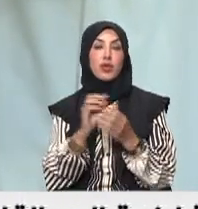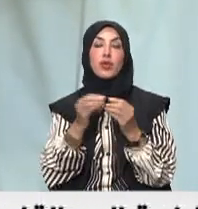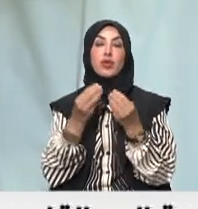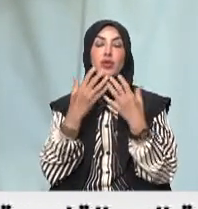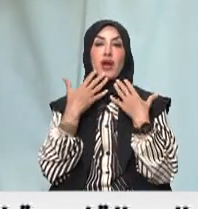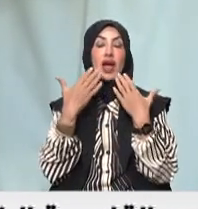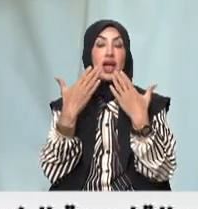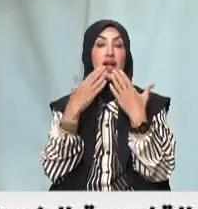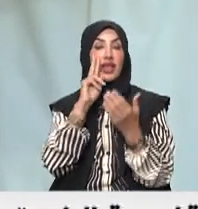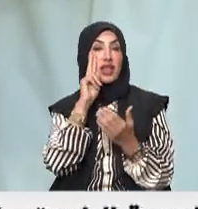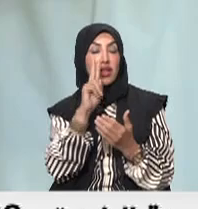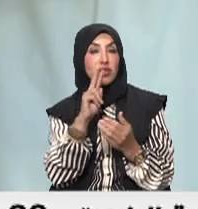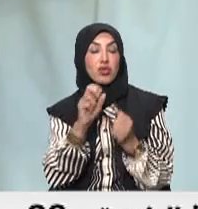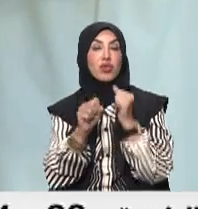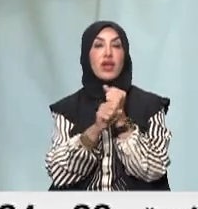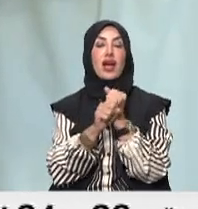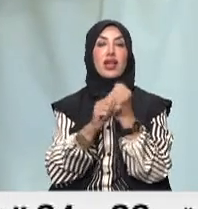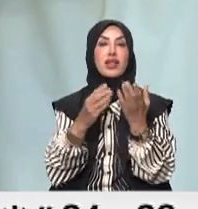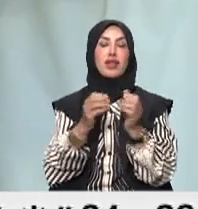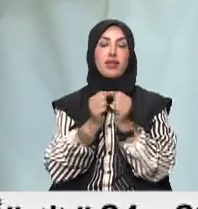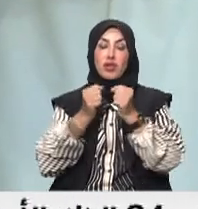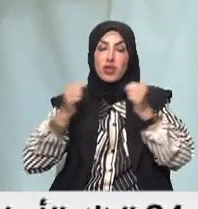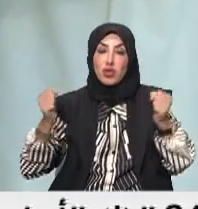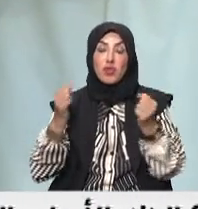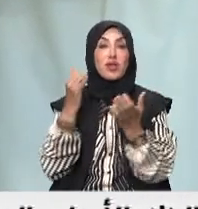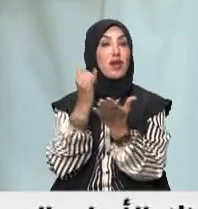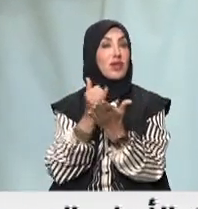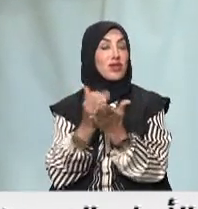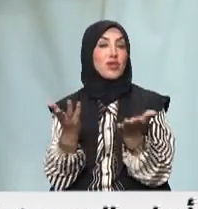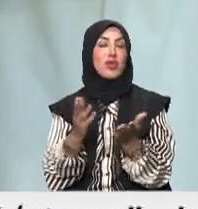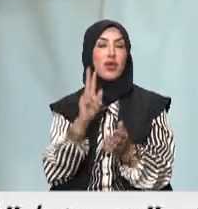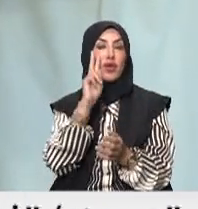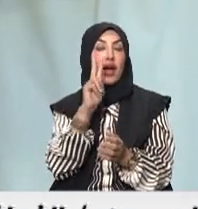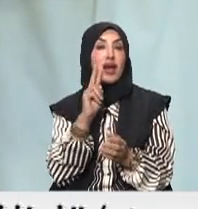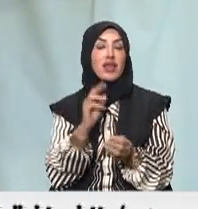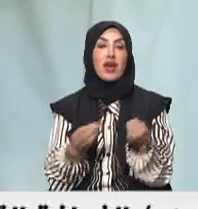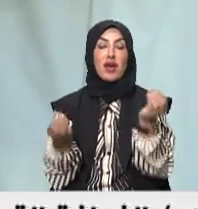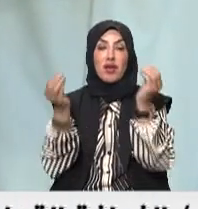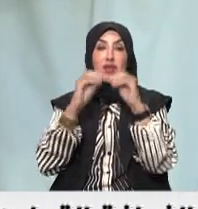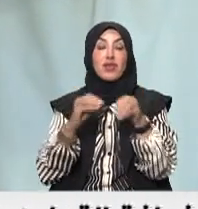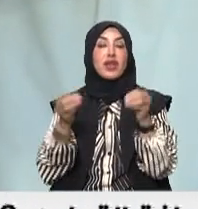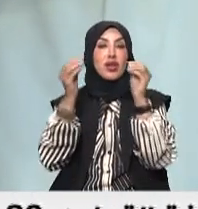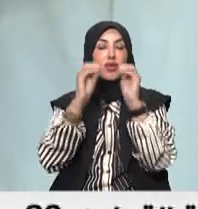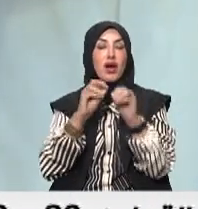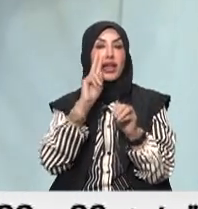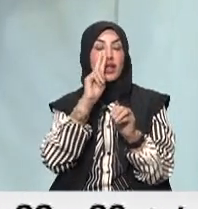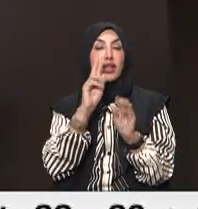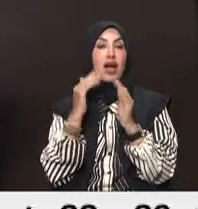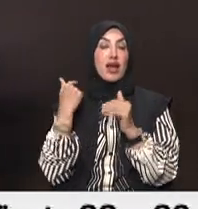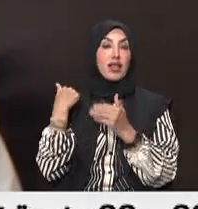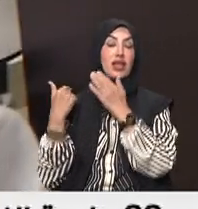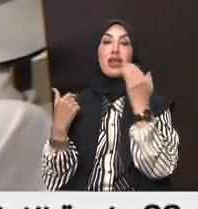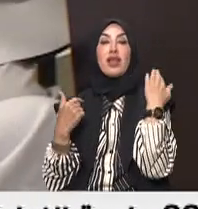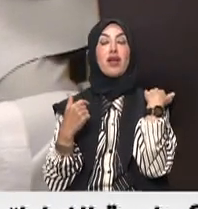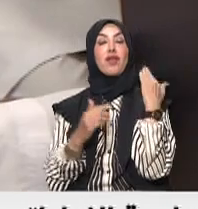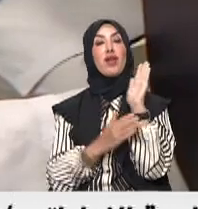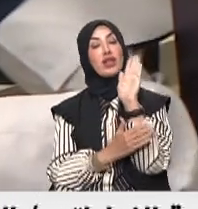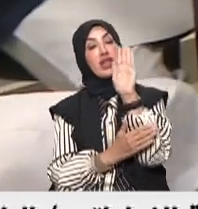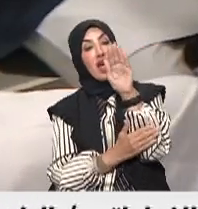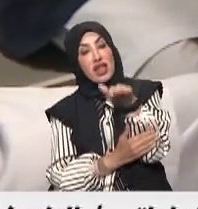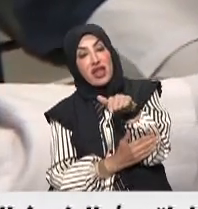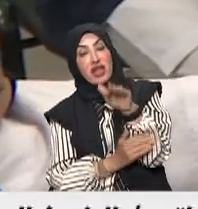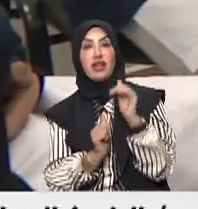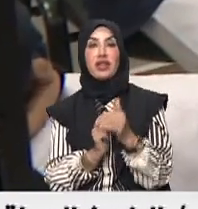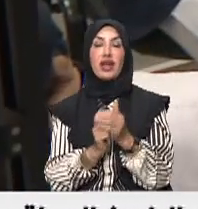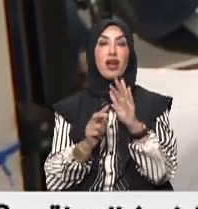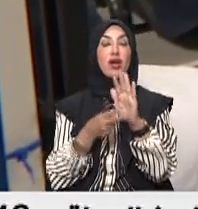التناسلي، مسوحات السمنة وارتفاع الضغط، وكذلك عندنا مسوحات انحناء العمود الفقري. تم